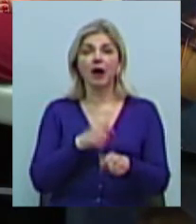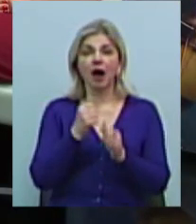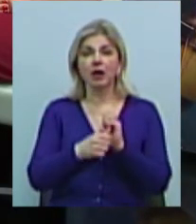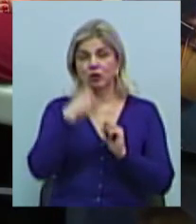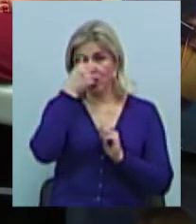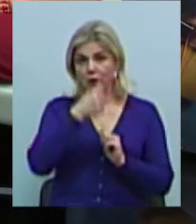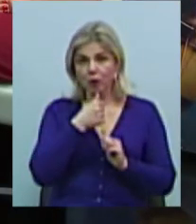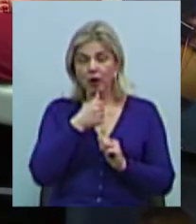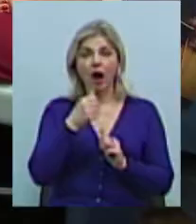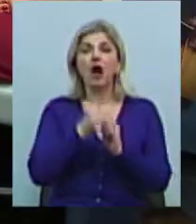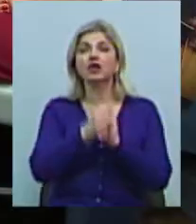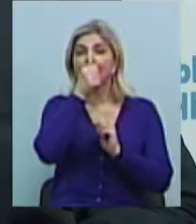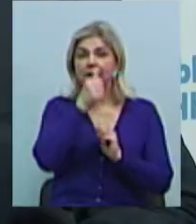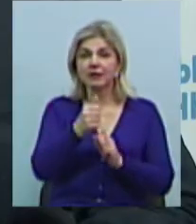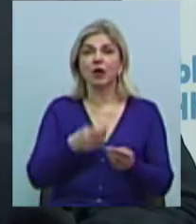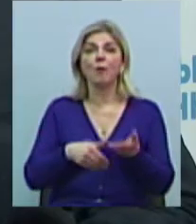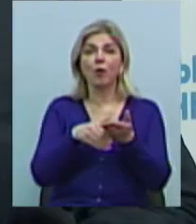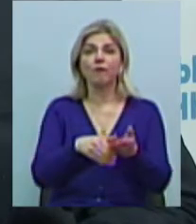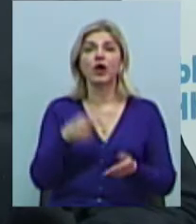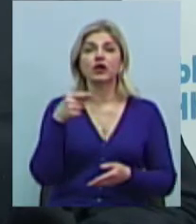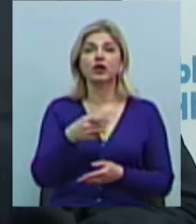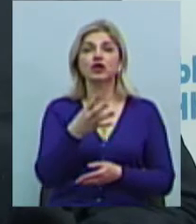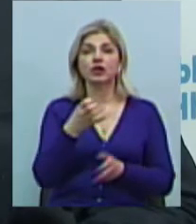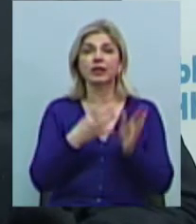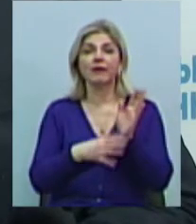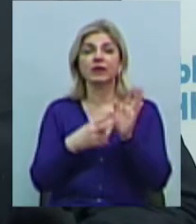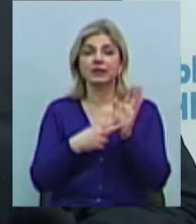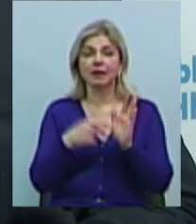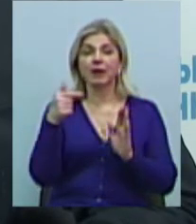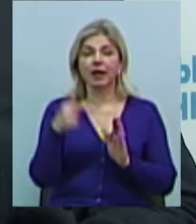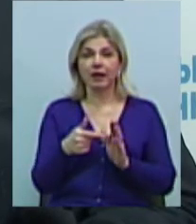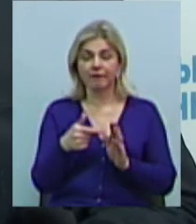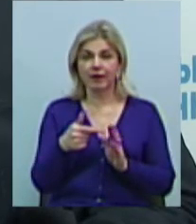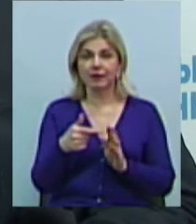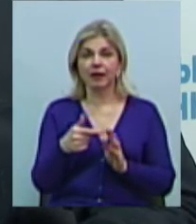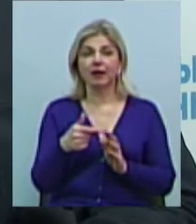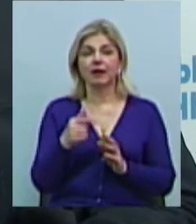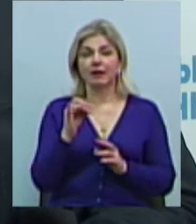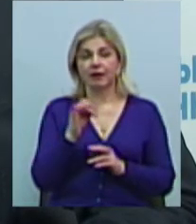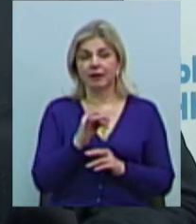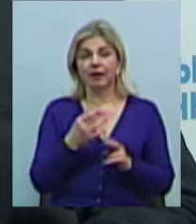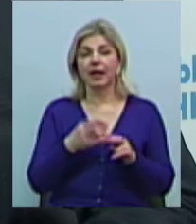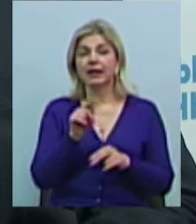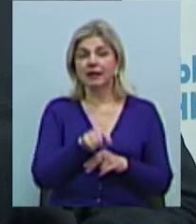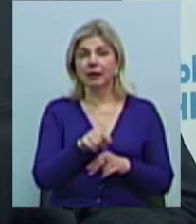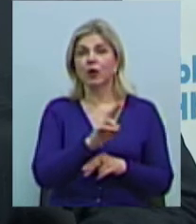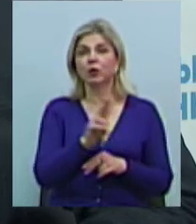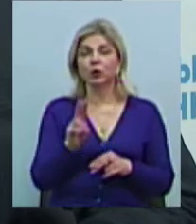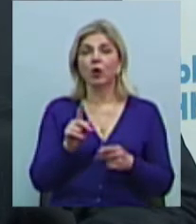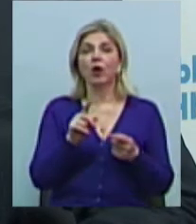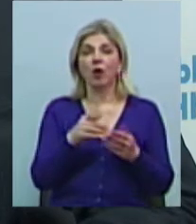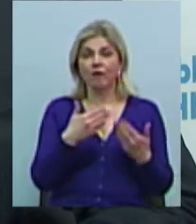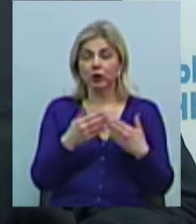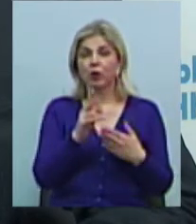щомісячна допомога у сумі 1497 гривень. І ті, хто відноситься до